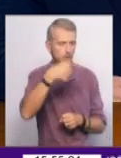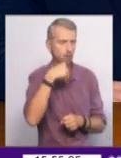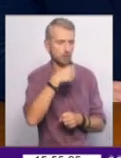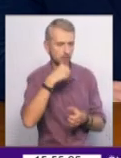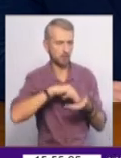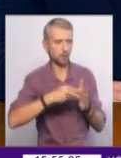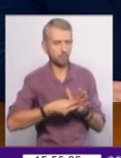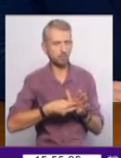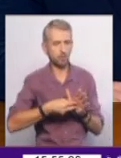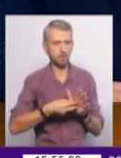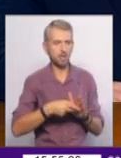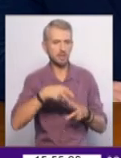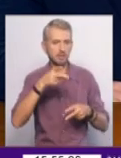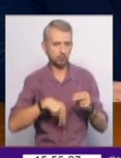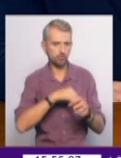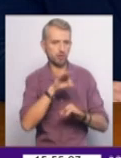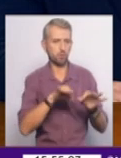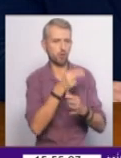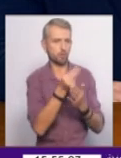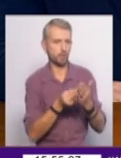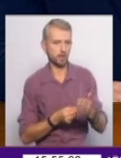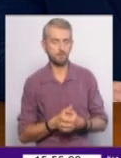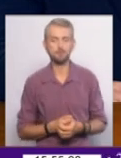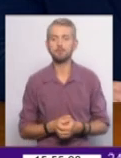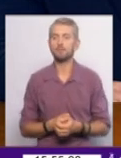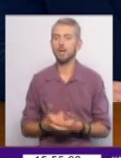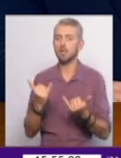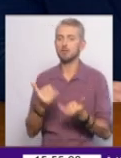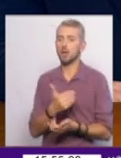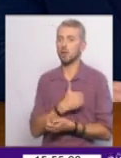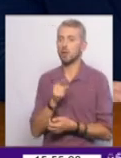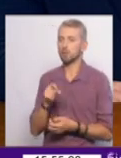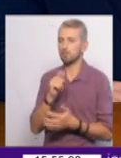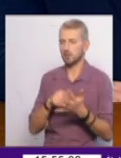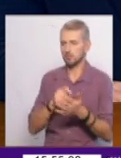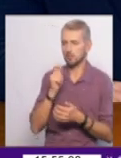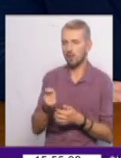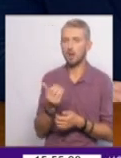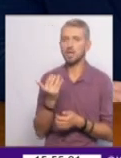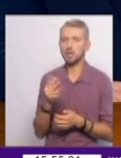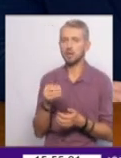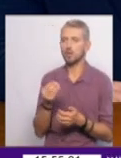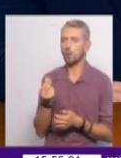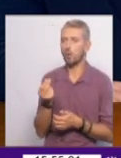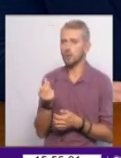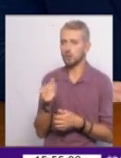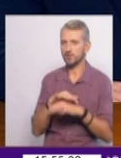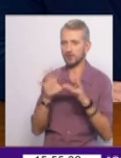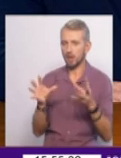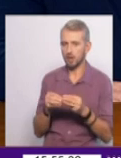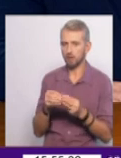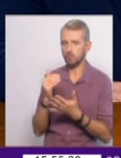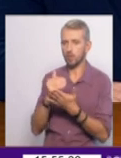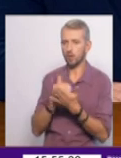вже закінчити проєктування. Так, пане Павло, а тепер я хочу вам поставити питання. А скільки коштів взагалі в